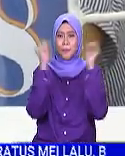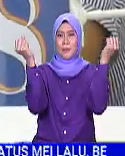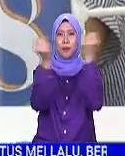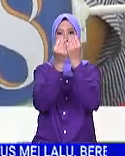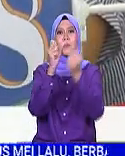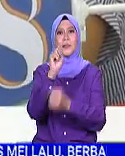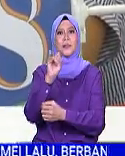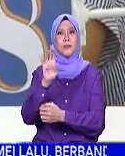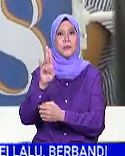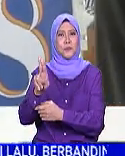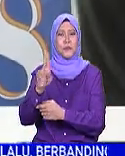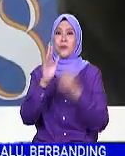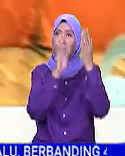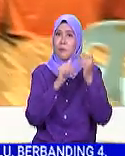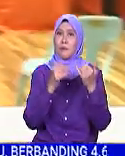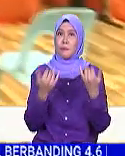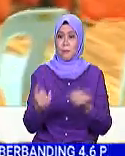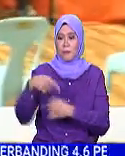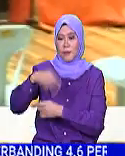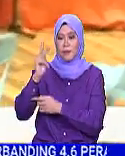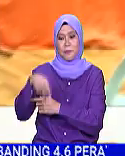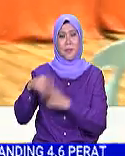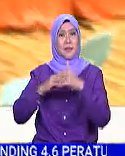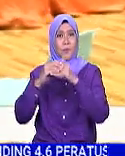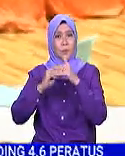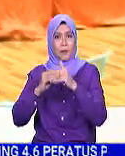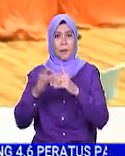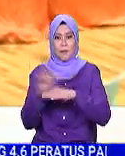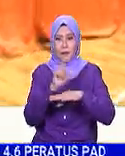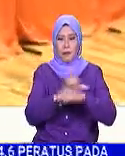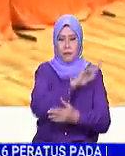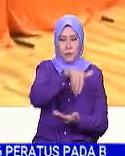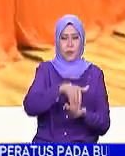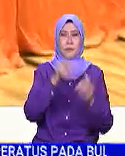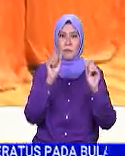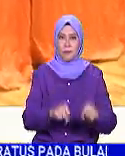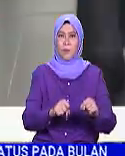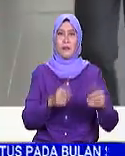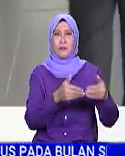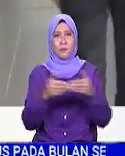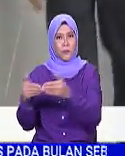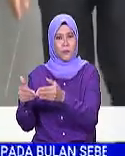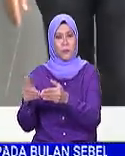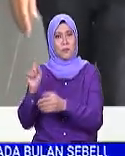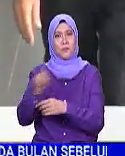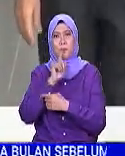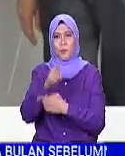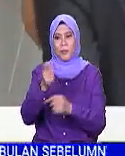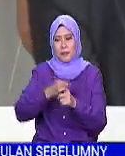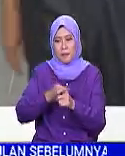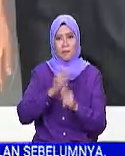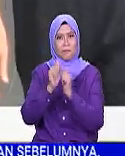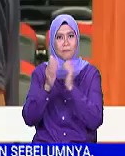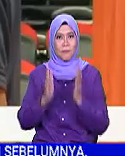sibuk beliau berharap apabila pipi dilonggarkan gelar latihan berpusat akan dapat disambung semula bagi memastikan setiap